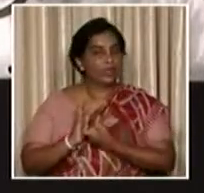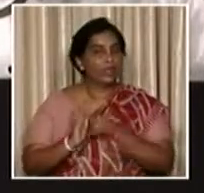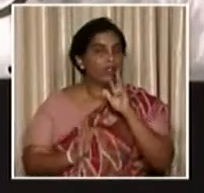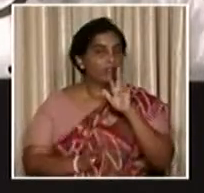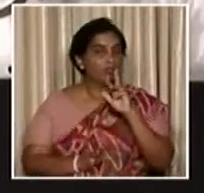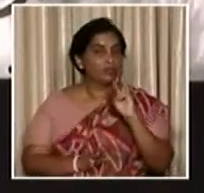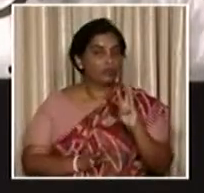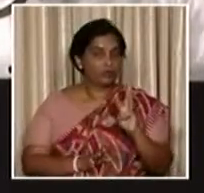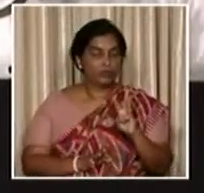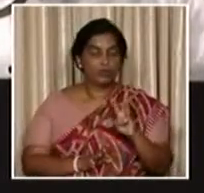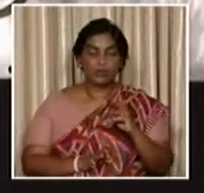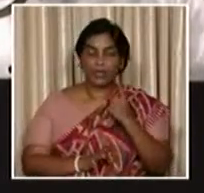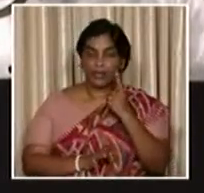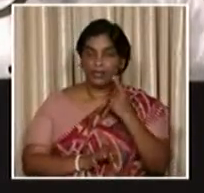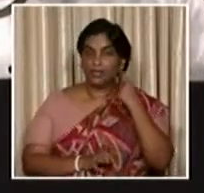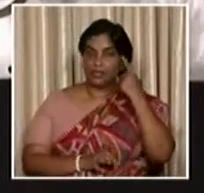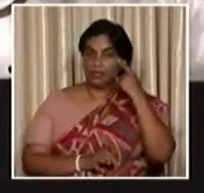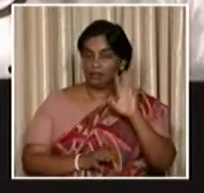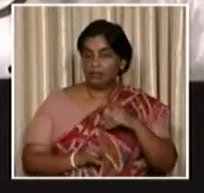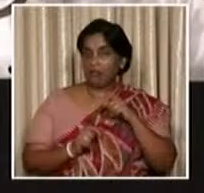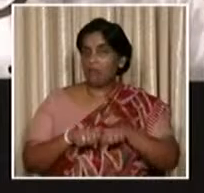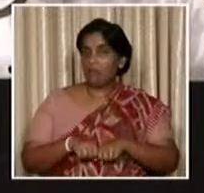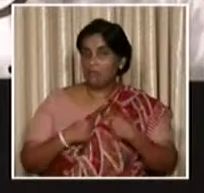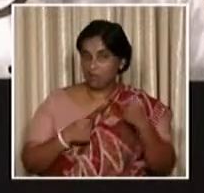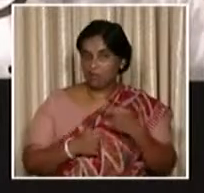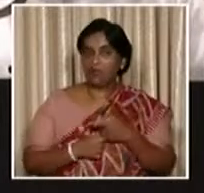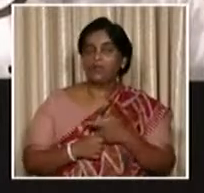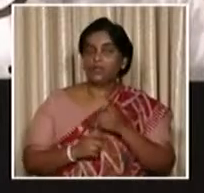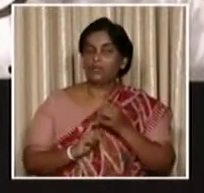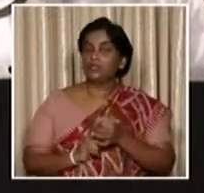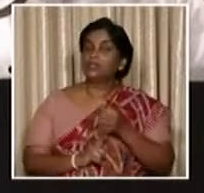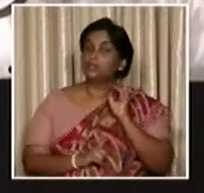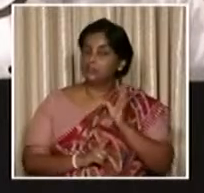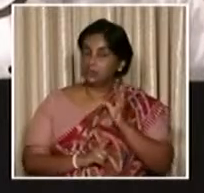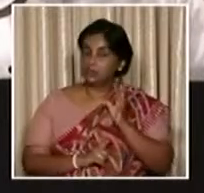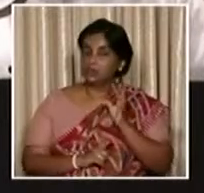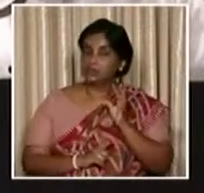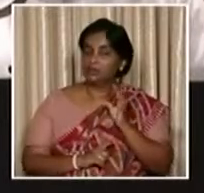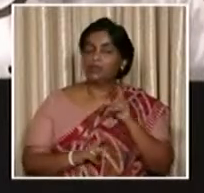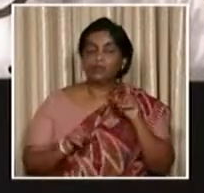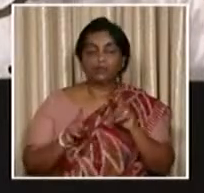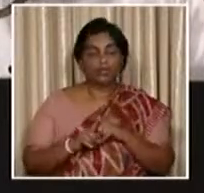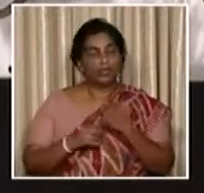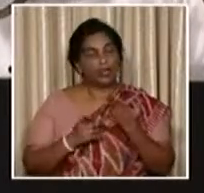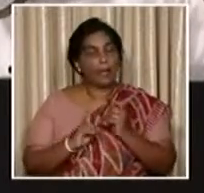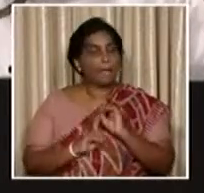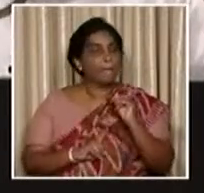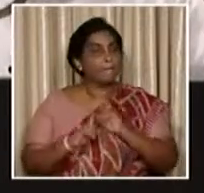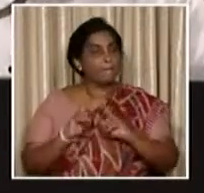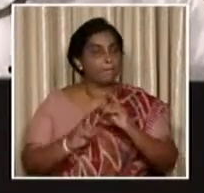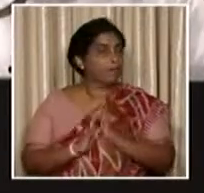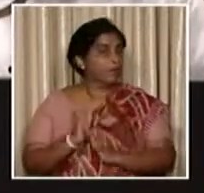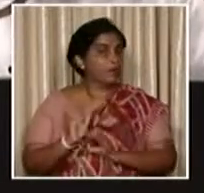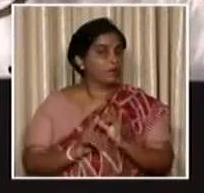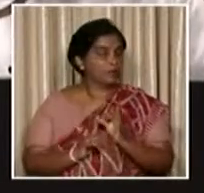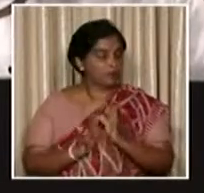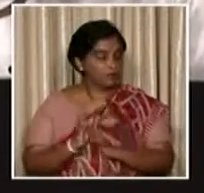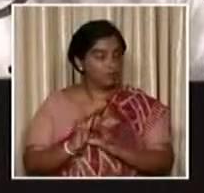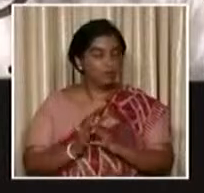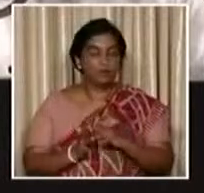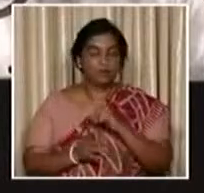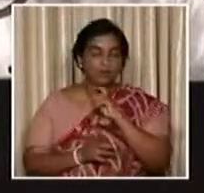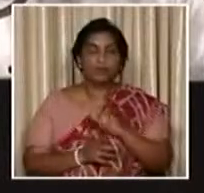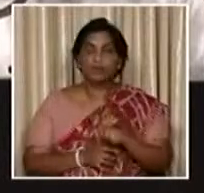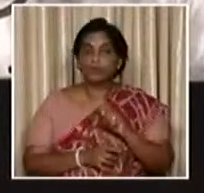83 එක හිතාමතා උල්ලංඝනය කරමින් ජනාධිපතිවරයා ඒ වගේම පාර්ලිමේන්තුවේ මන්ත්‍රීවරුන්